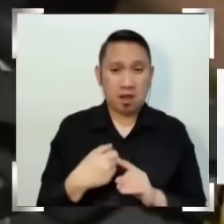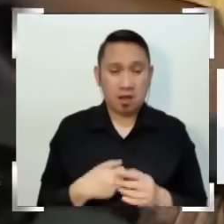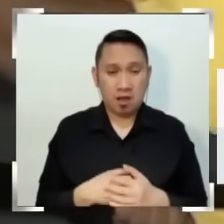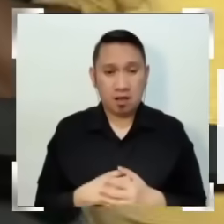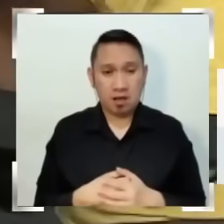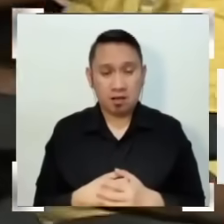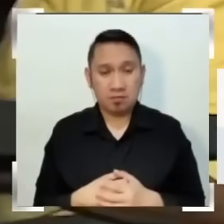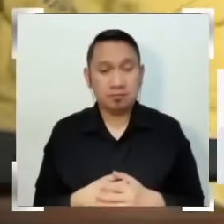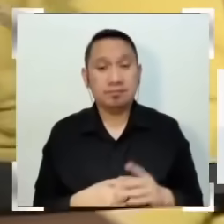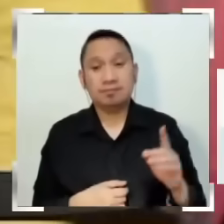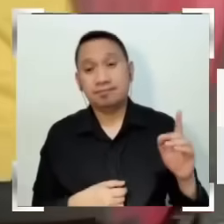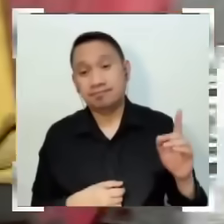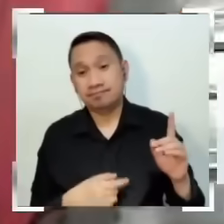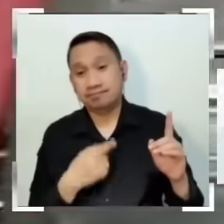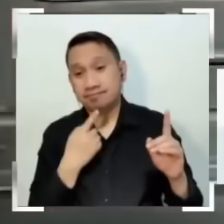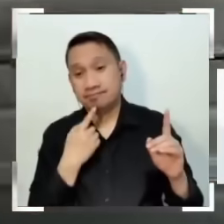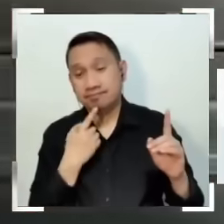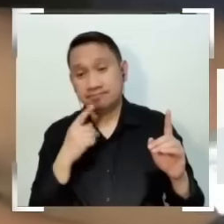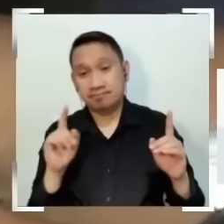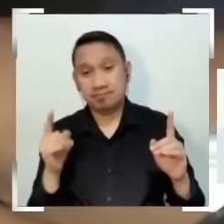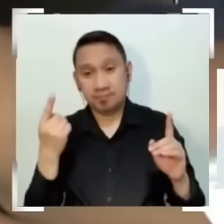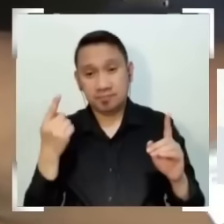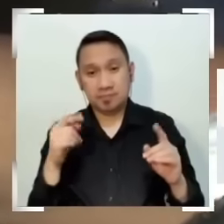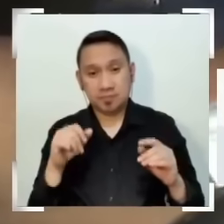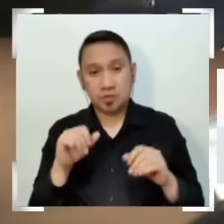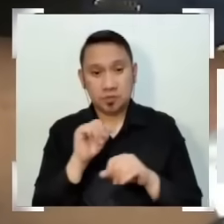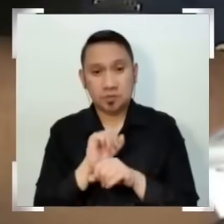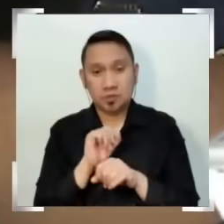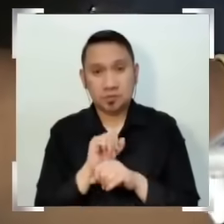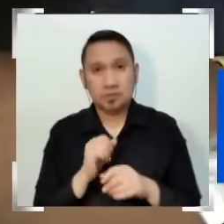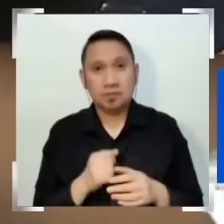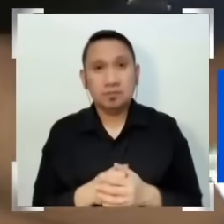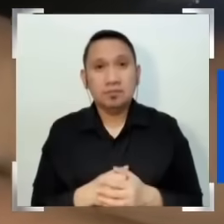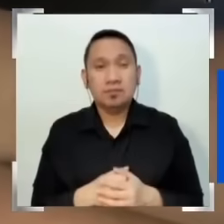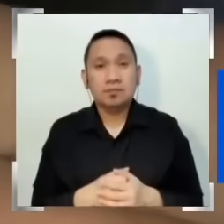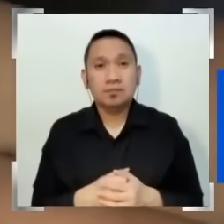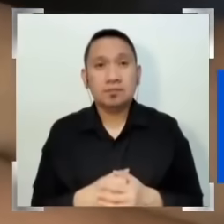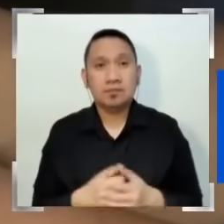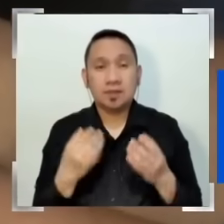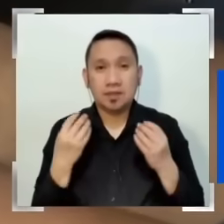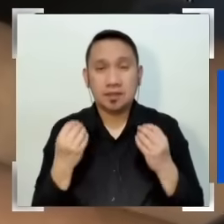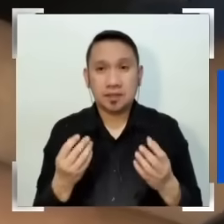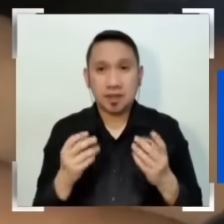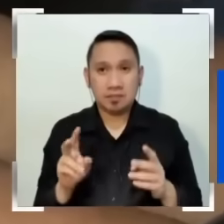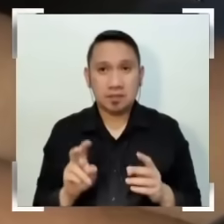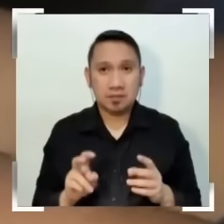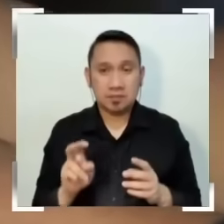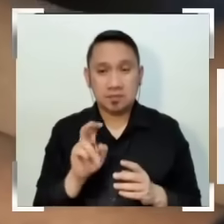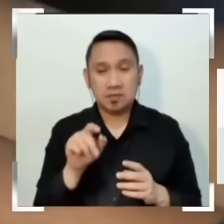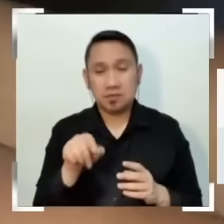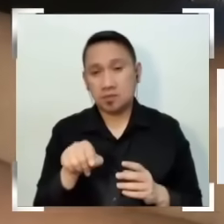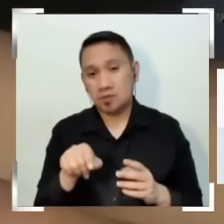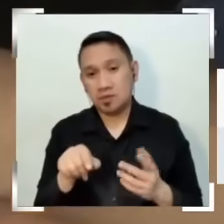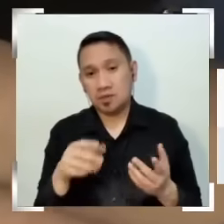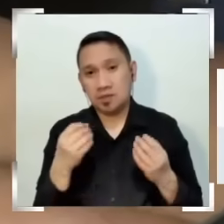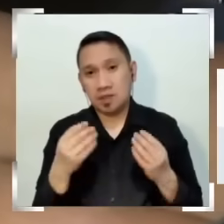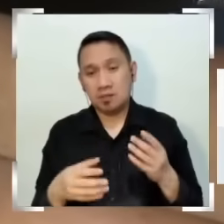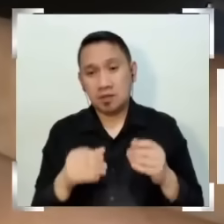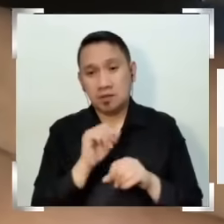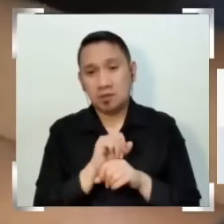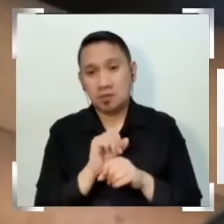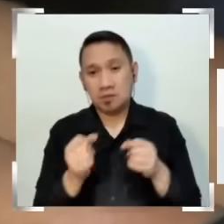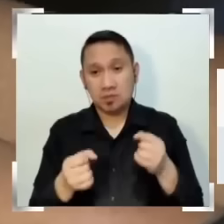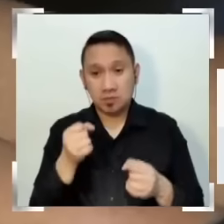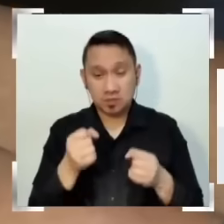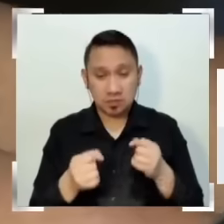Manalili naman, piniling unahin ang hanap buhay. Marami na rin bumibiyahe, kaya napabiyahe na rin ako. Sayang namin kita